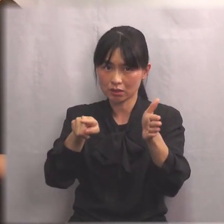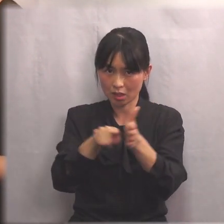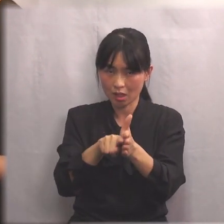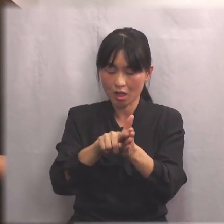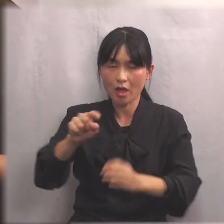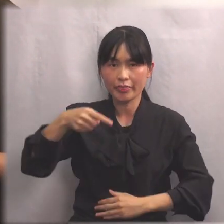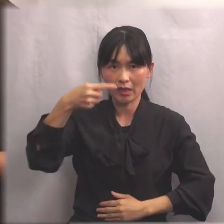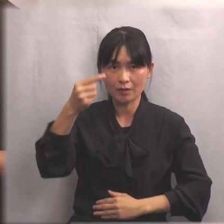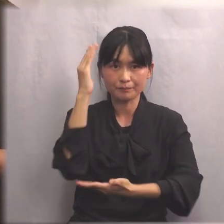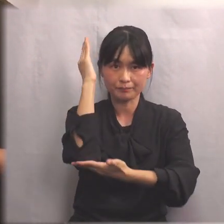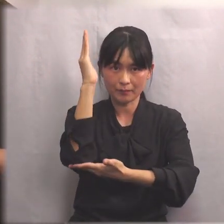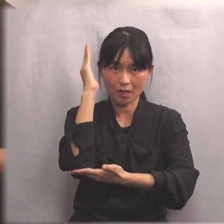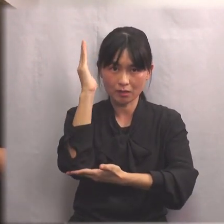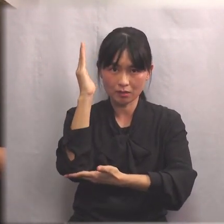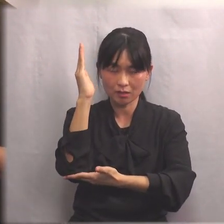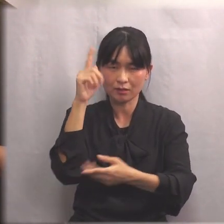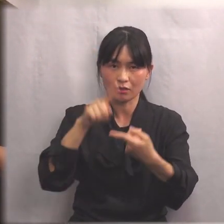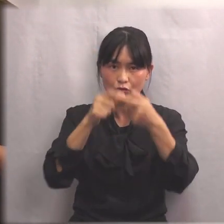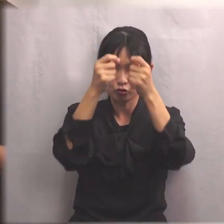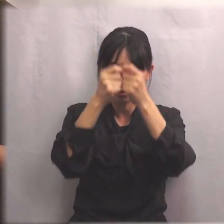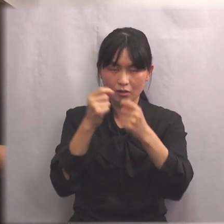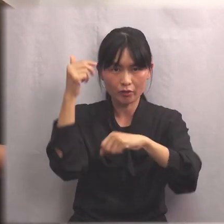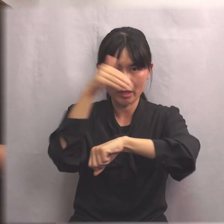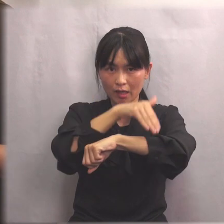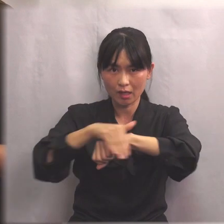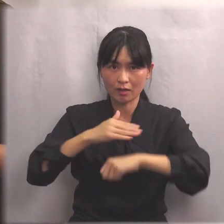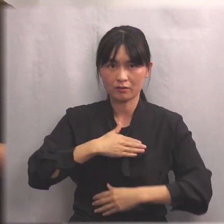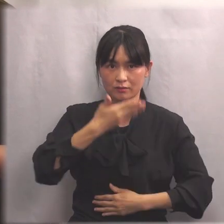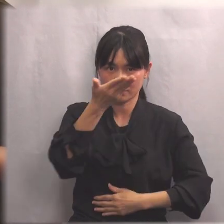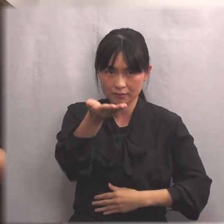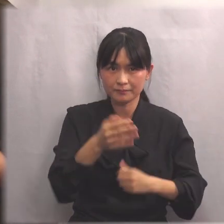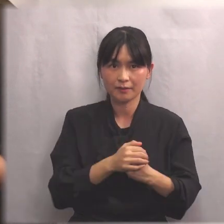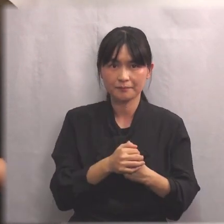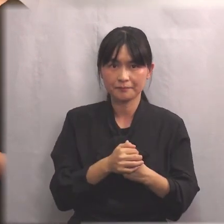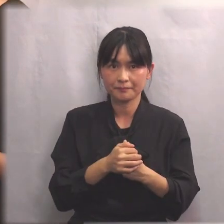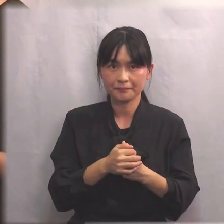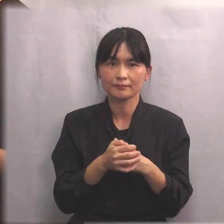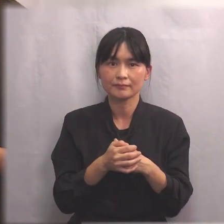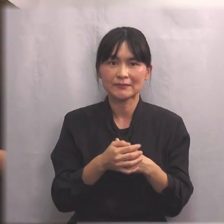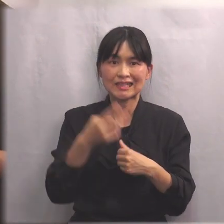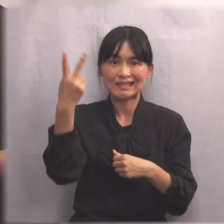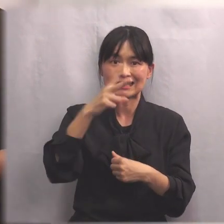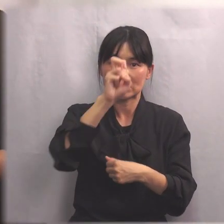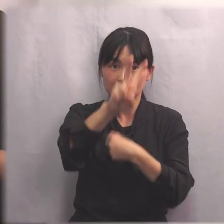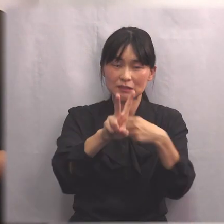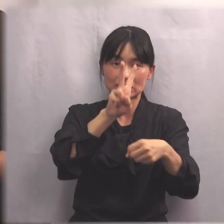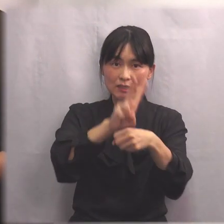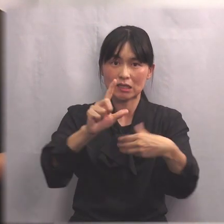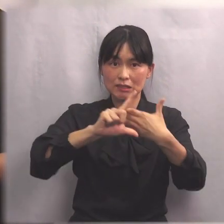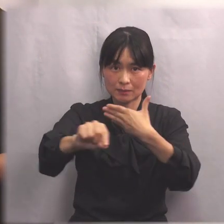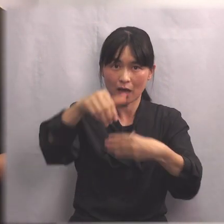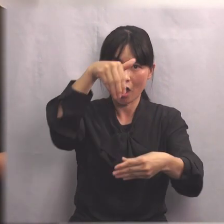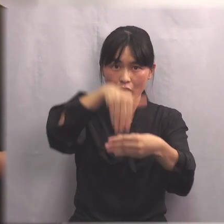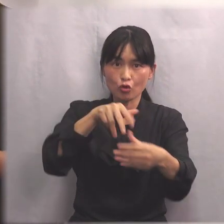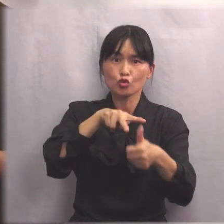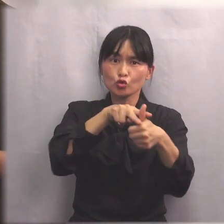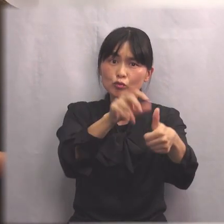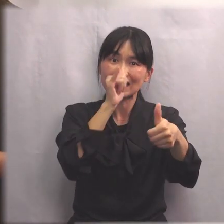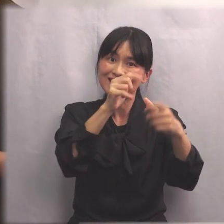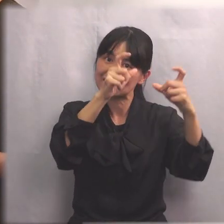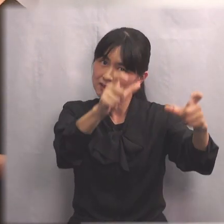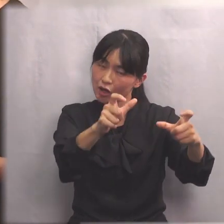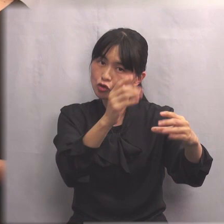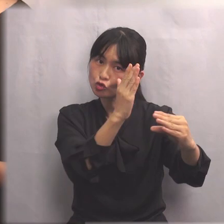대해서 이 다음 보여드릴 혁신 방안들을 구체적으로 담기 위해 노력하였습니다. 2022년 지방선거 후보가